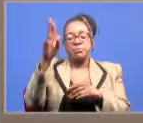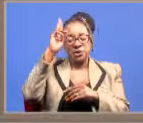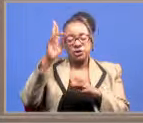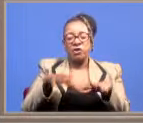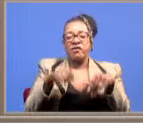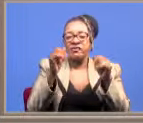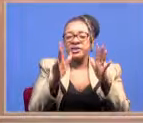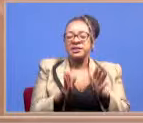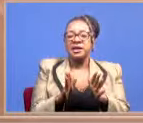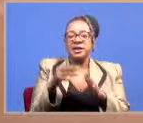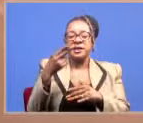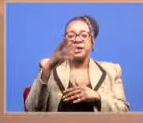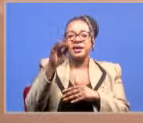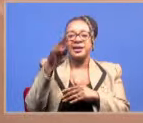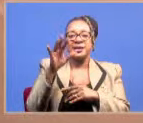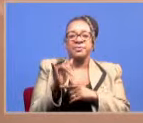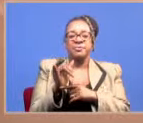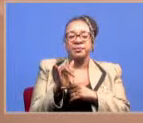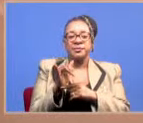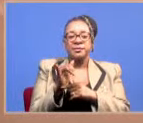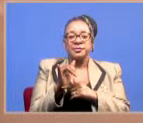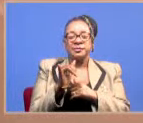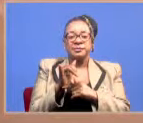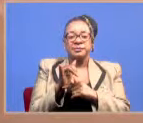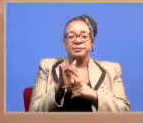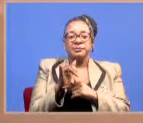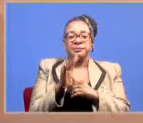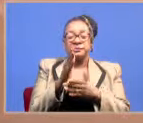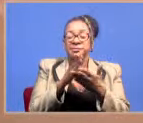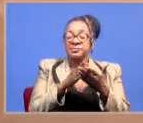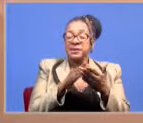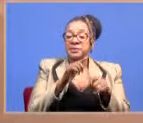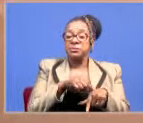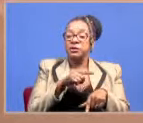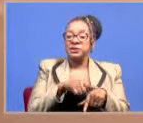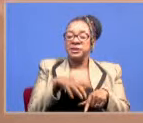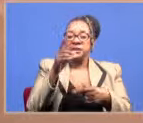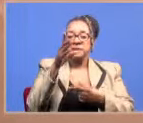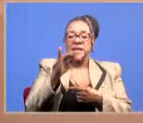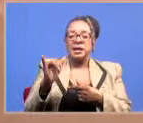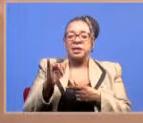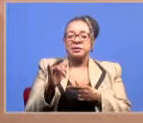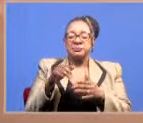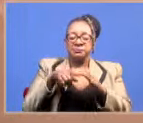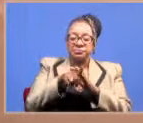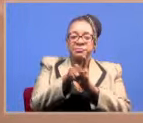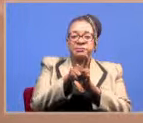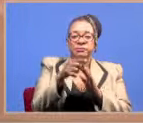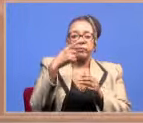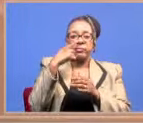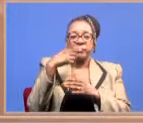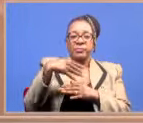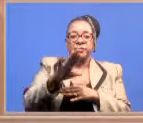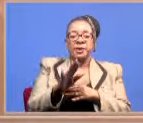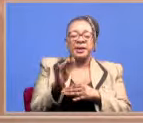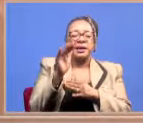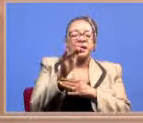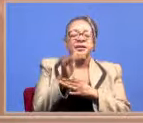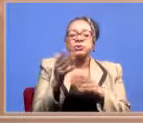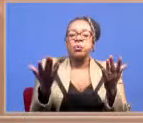Kenya Haiti. At some point, DCI officers visited his home and asked for his